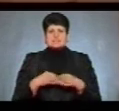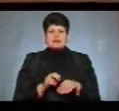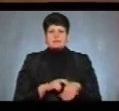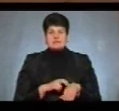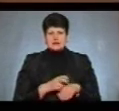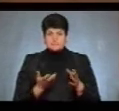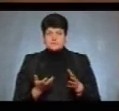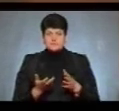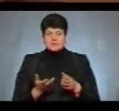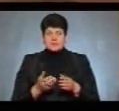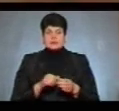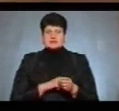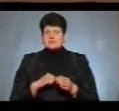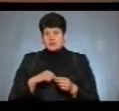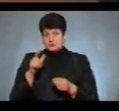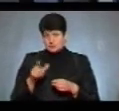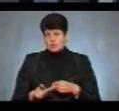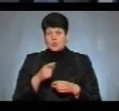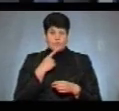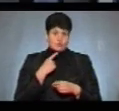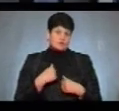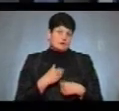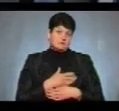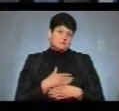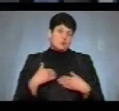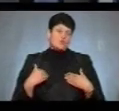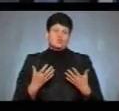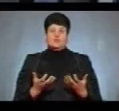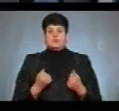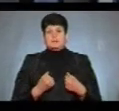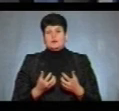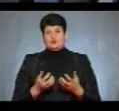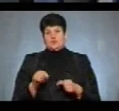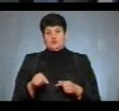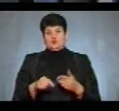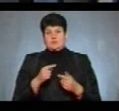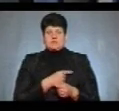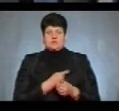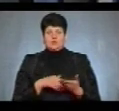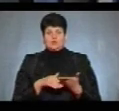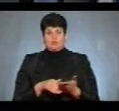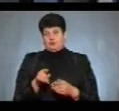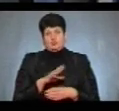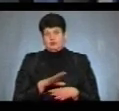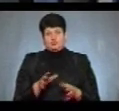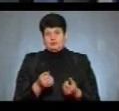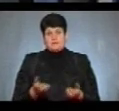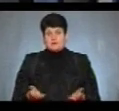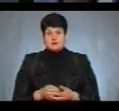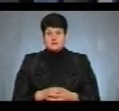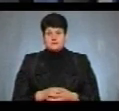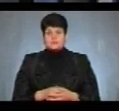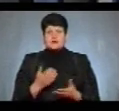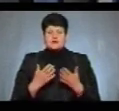лікарем. Тобто сам пацієнт говорить про те, що він не хоче отримувати тут медичну допомогу, відповідно його і не будуть приймати.